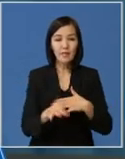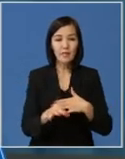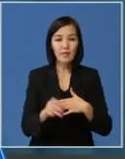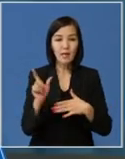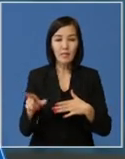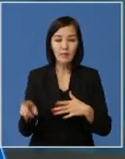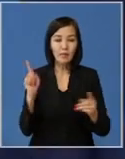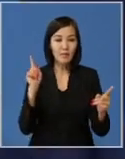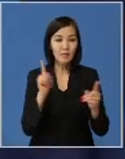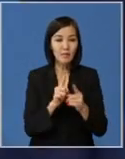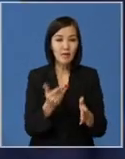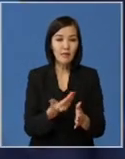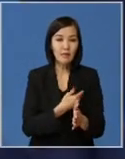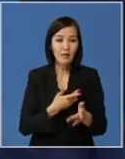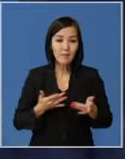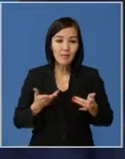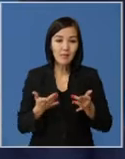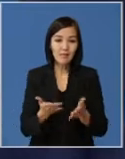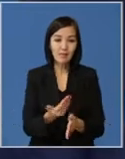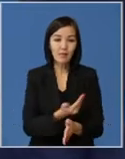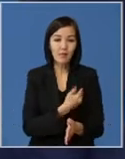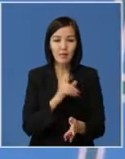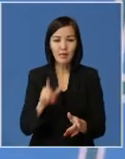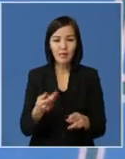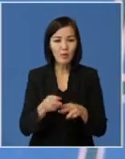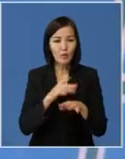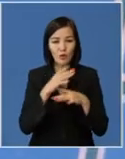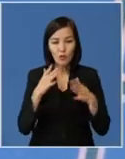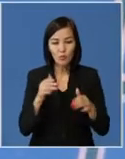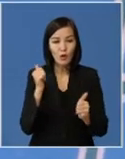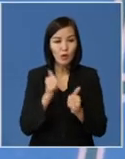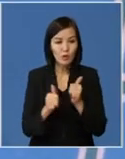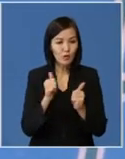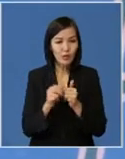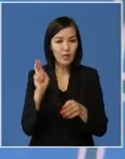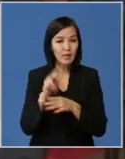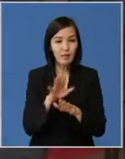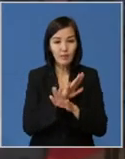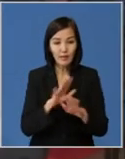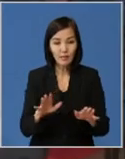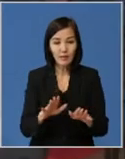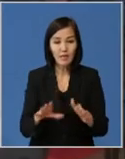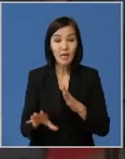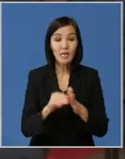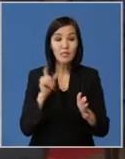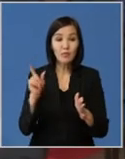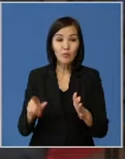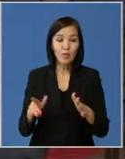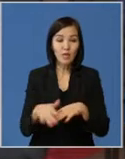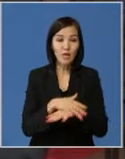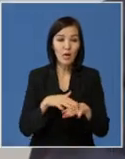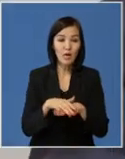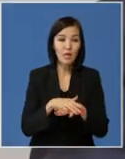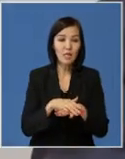қабылдауға талап тілекпен келген қарасайлық тұрғындардың қарасы аз болмады. Күнде келе бермейтін халық қалаулысына ауылдағы ғайын көптен бері